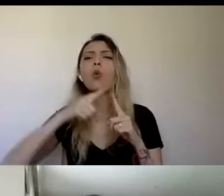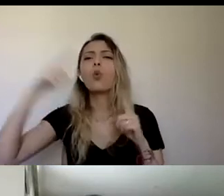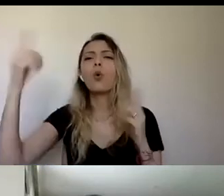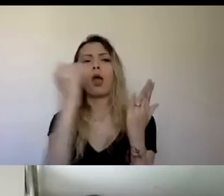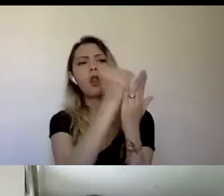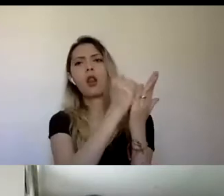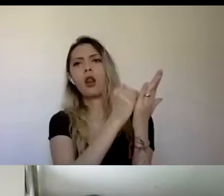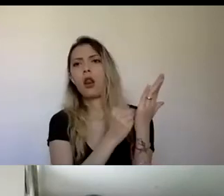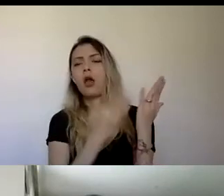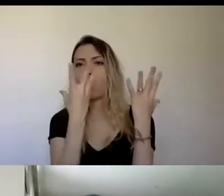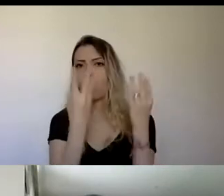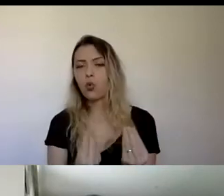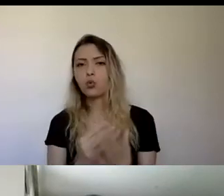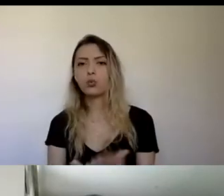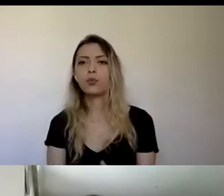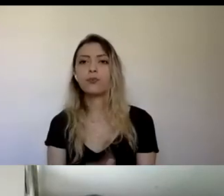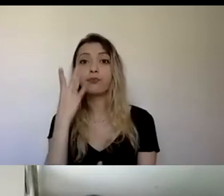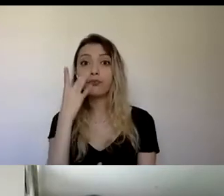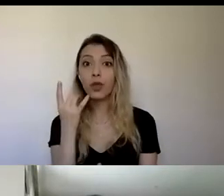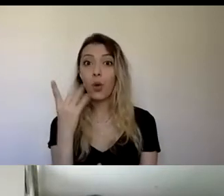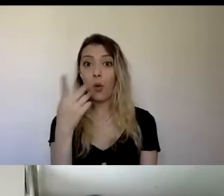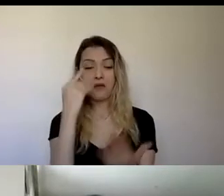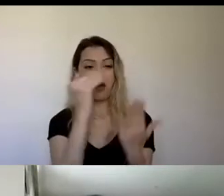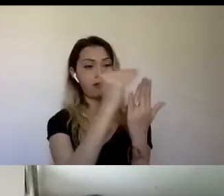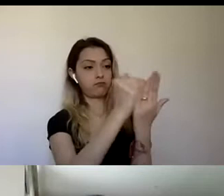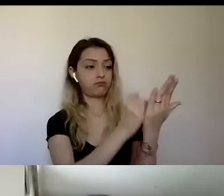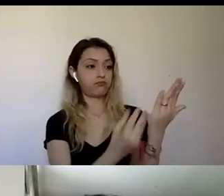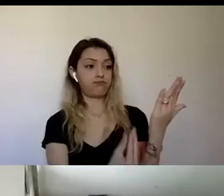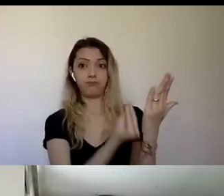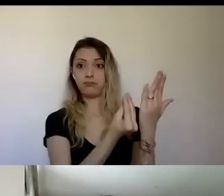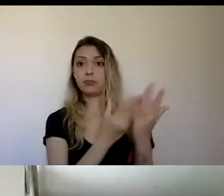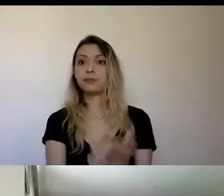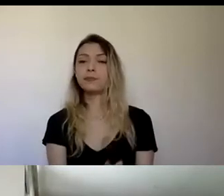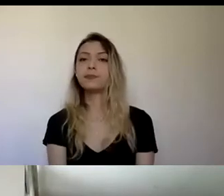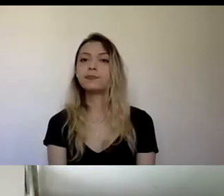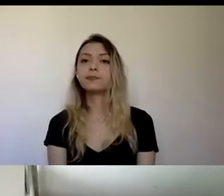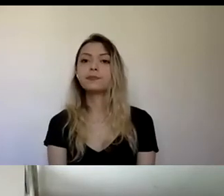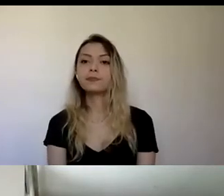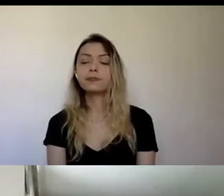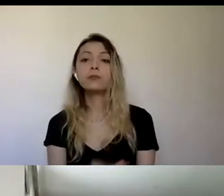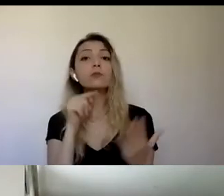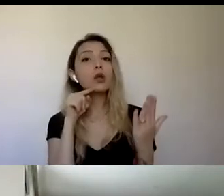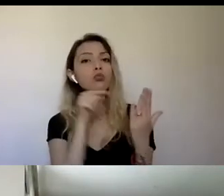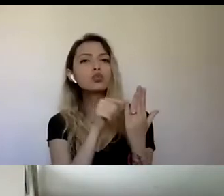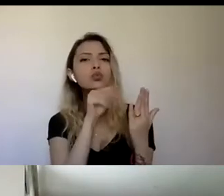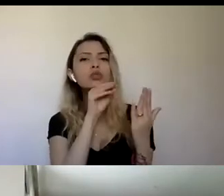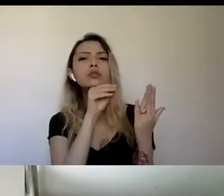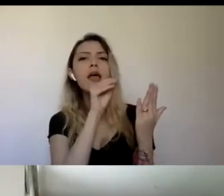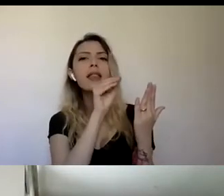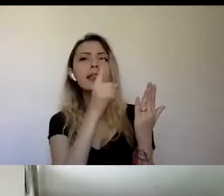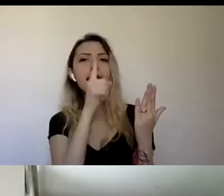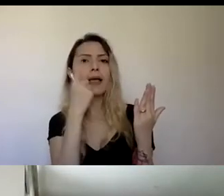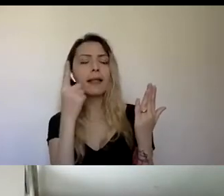çıkar. Bir göstergeler listesi karşınıza çıkar. Onun içerisinden de peki